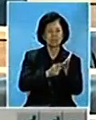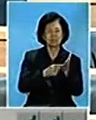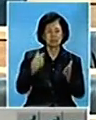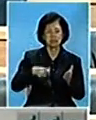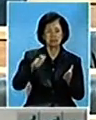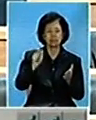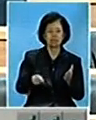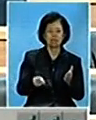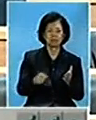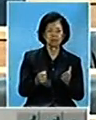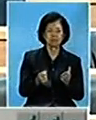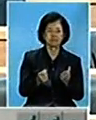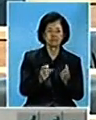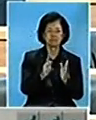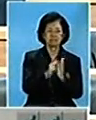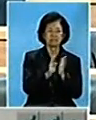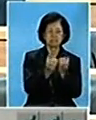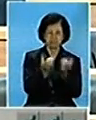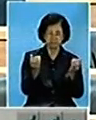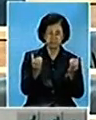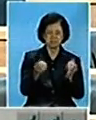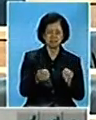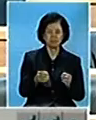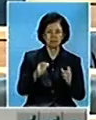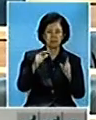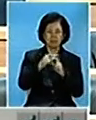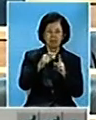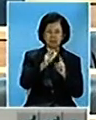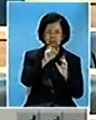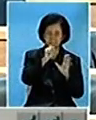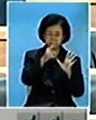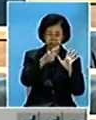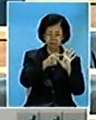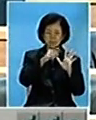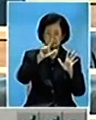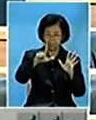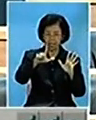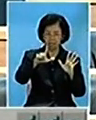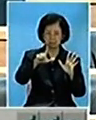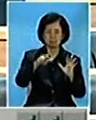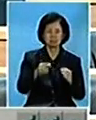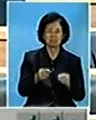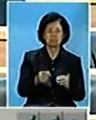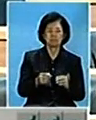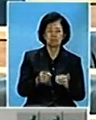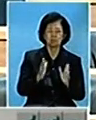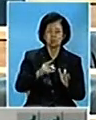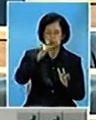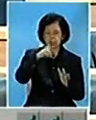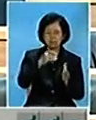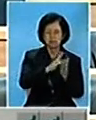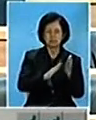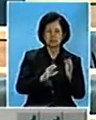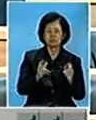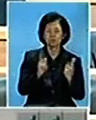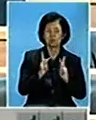ญคำว่าศาลนี่พี่น้องประชาชนคนไทยรวมทั้งผมด้วยนี่พอพูดคำว่าศาลนี่ตกใจเกรงกลัวและ